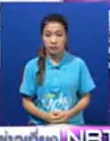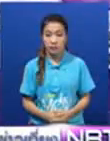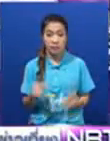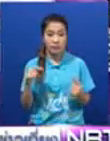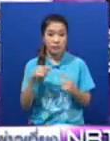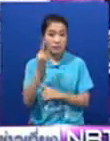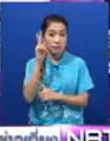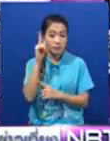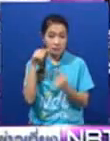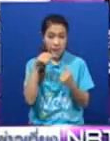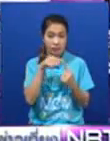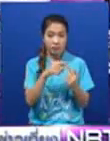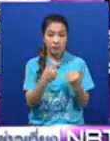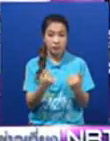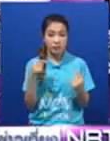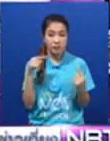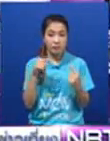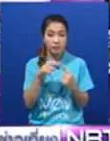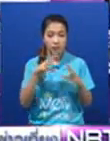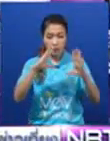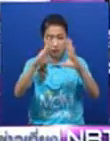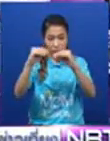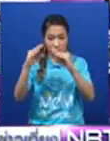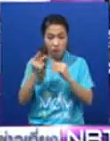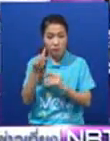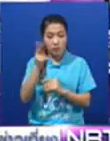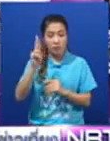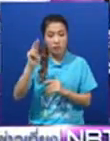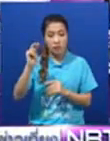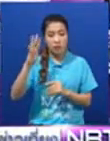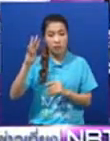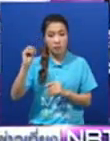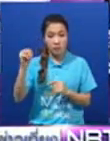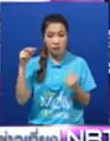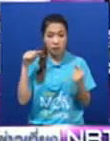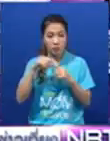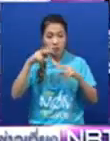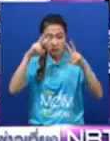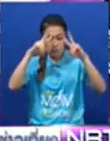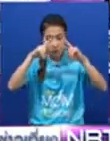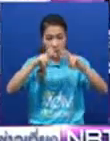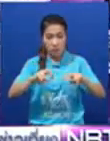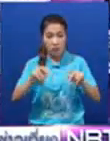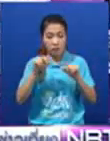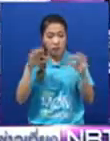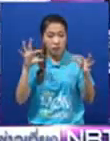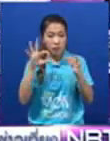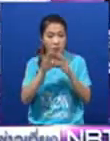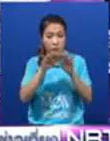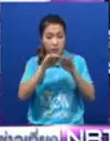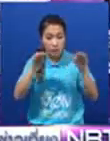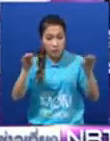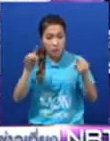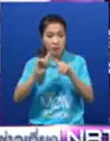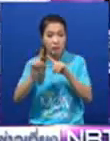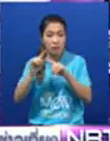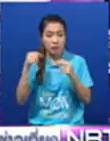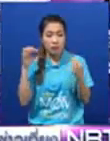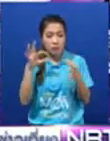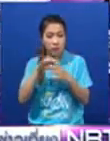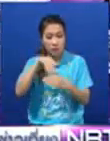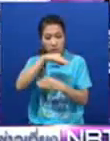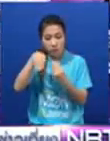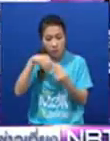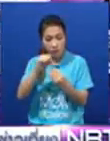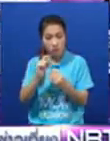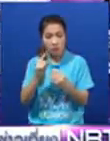มาติดตามข่าวกันต่อนะคะช่วงนี้ไปติดตามการประชุมคณะรัฐมนตรีนะคะวันนี้จะพิจารณามาตรการกระตุ้นเศรษฐกิจ6มาตรการค่ะพร้อม